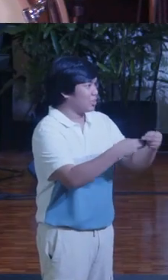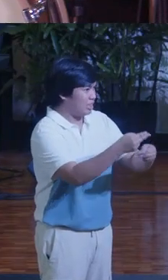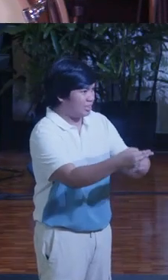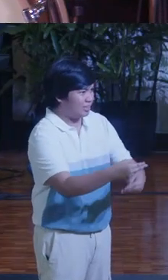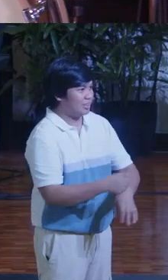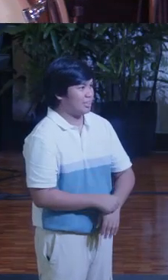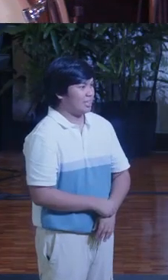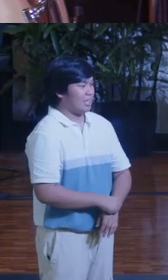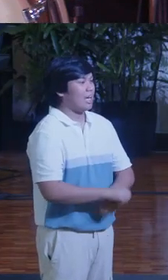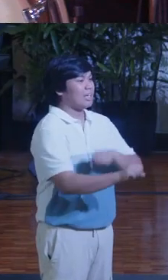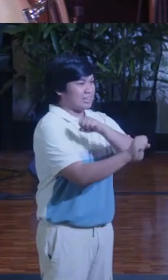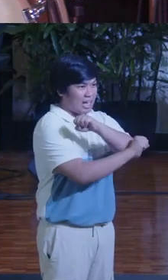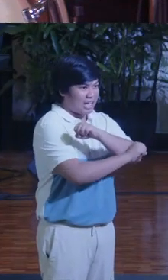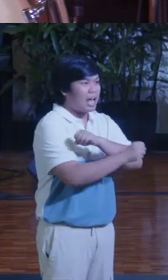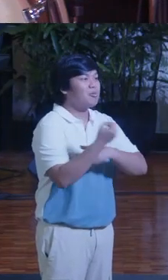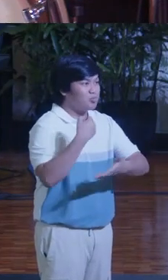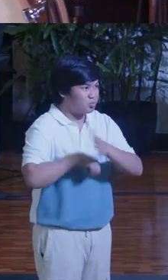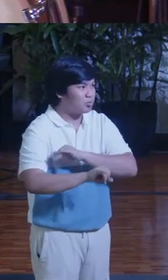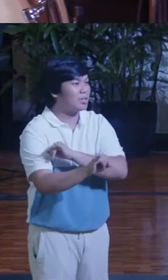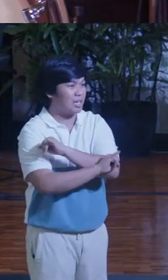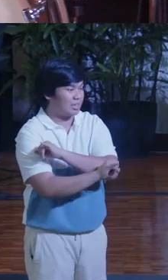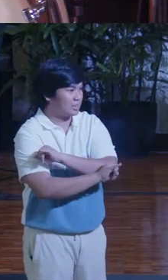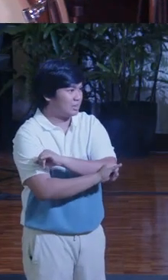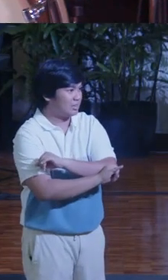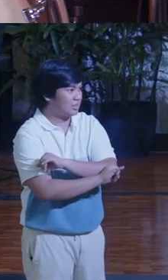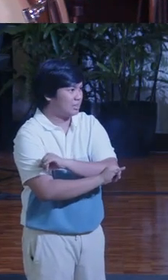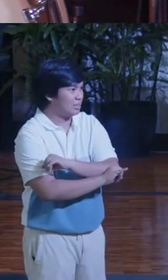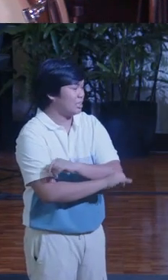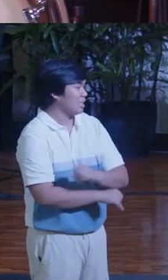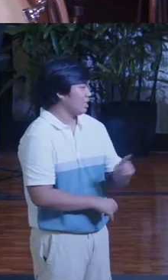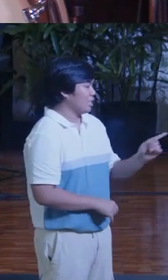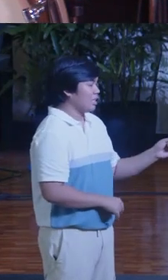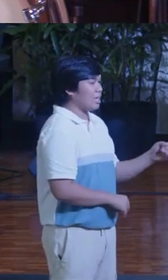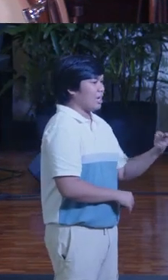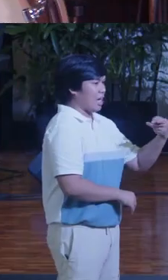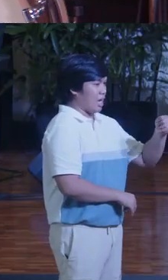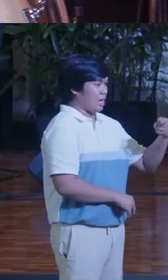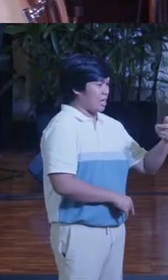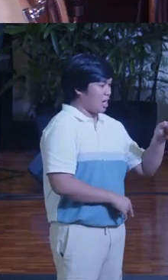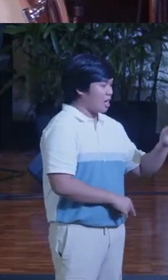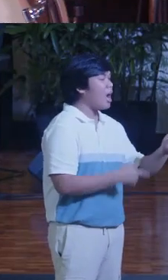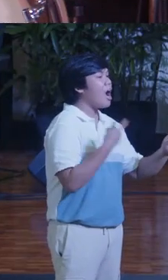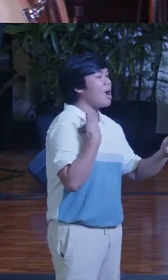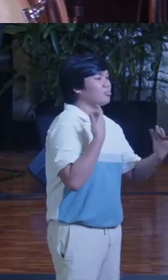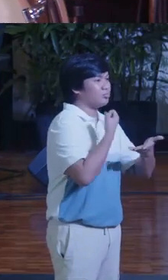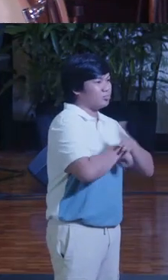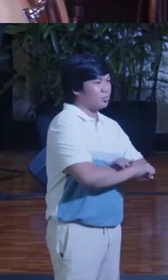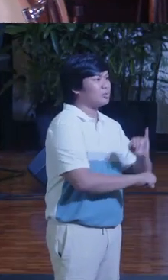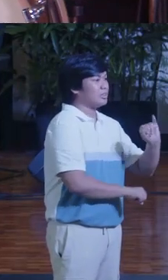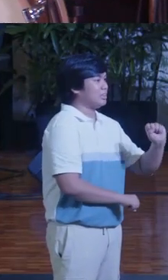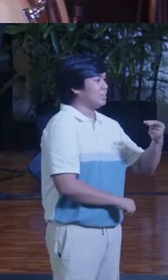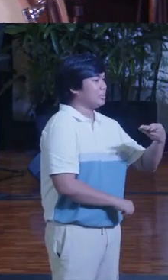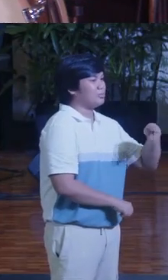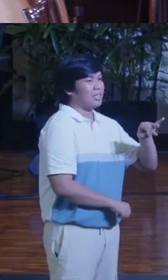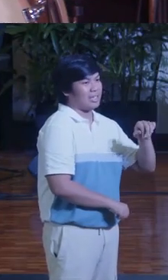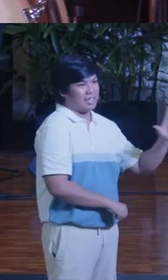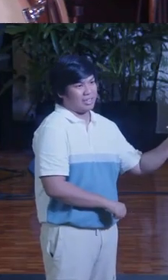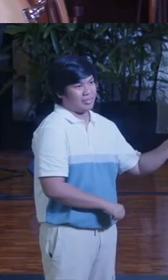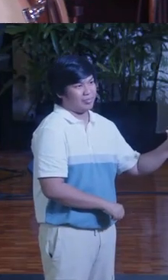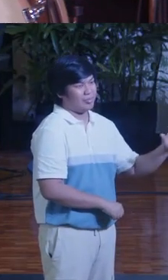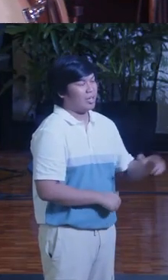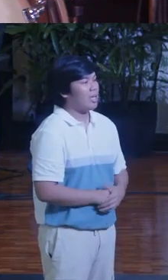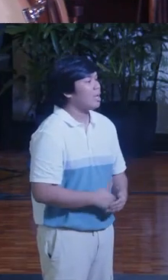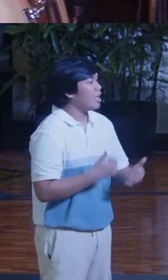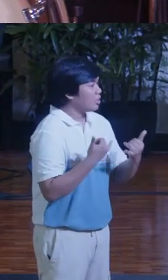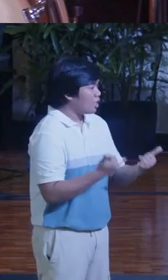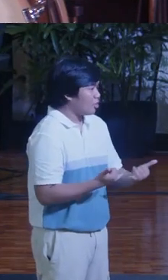siya. No? Datapwat, hindi siya pwedeng allegory. Kaya ako po dinidiin yon. Kasi baka